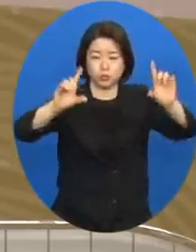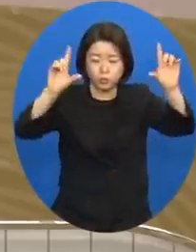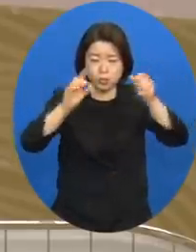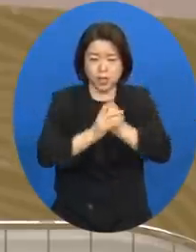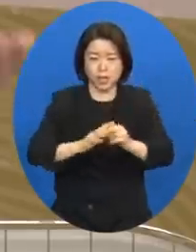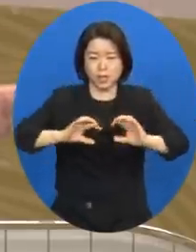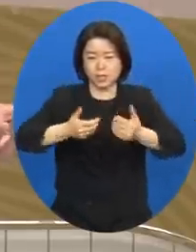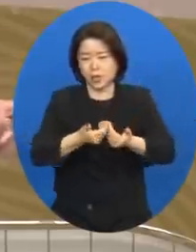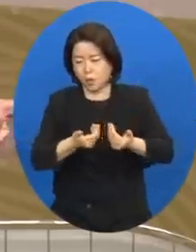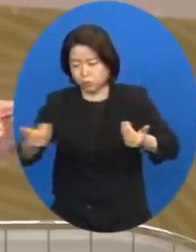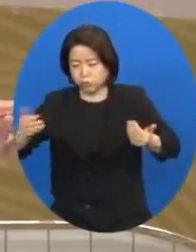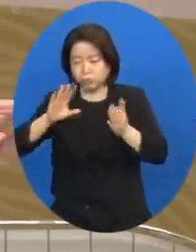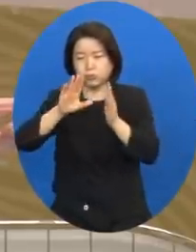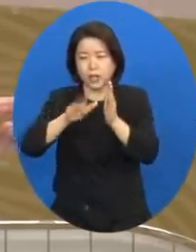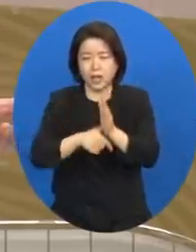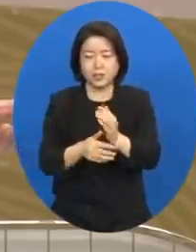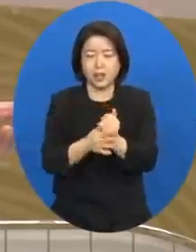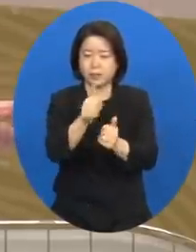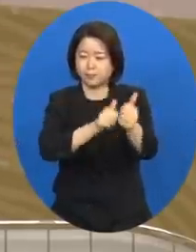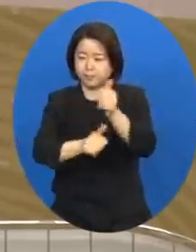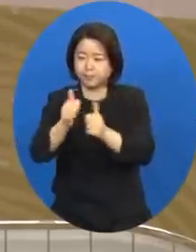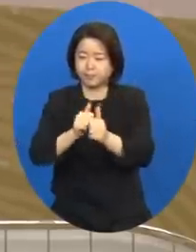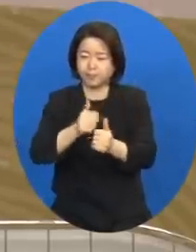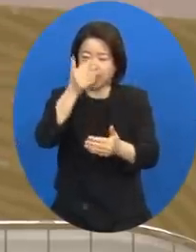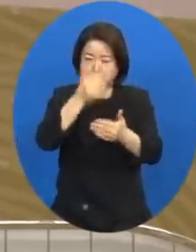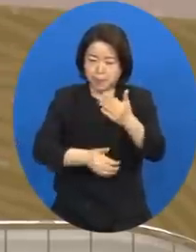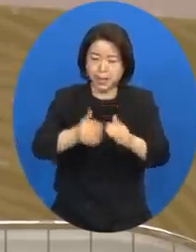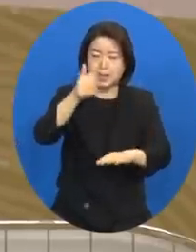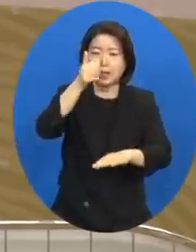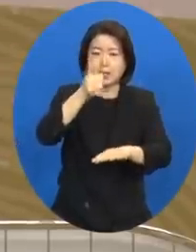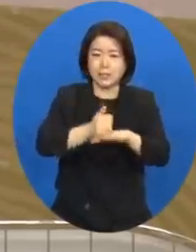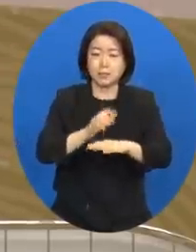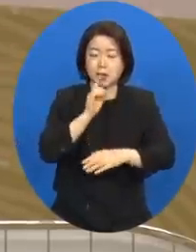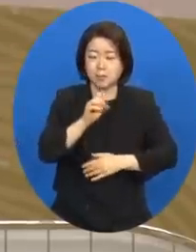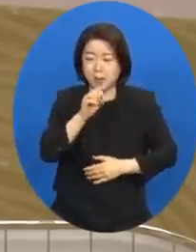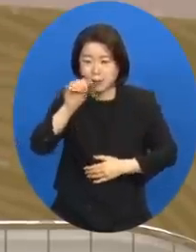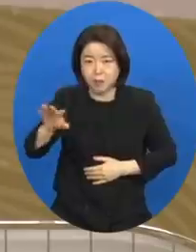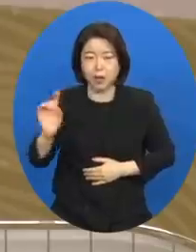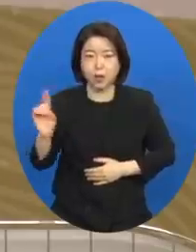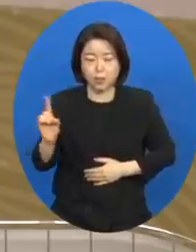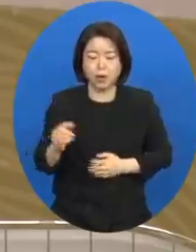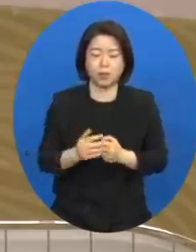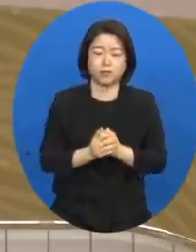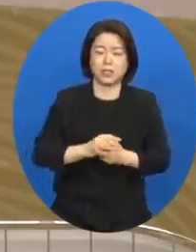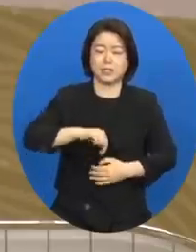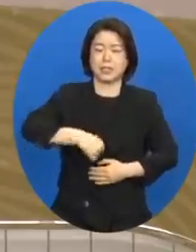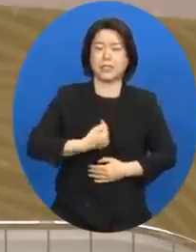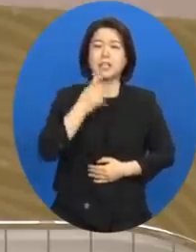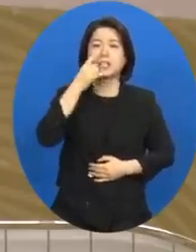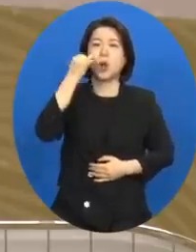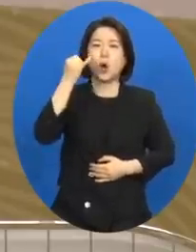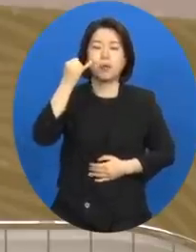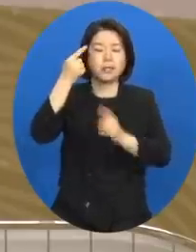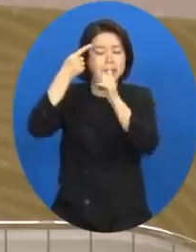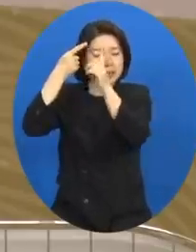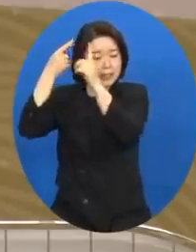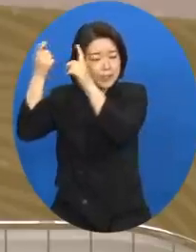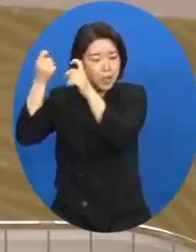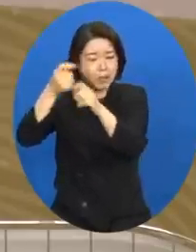후손들에게 유언을 하기를 어머니를 기리는, 이 하인즈의 어머니를 기리는 예배당을